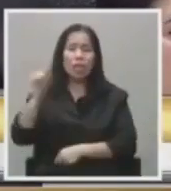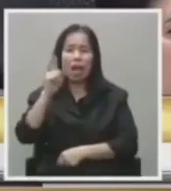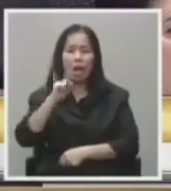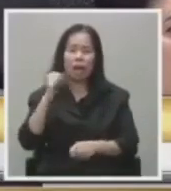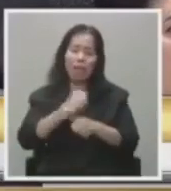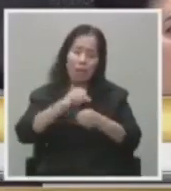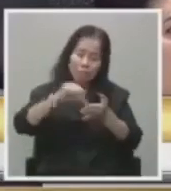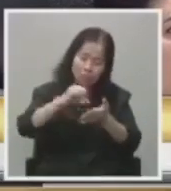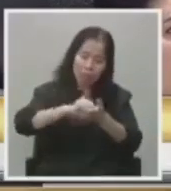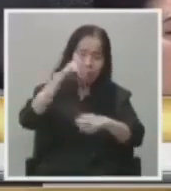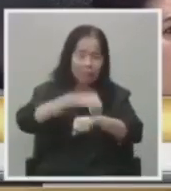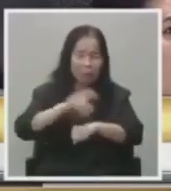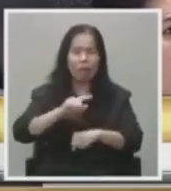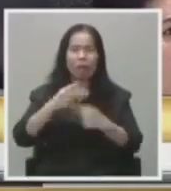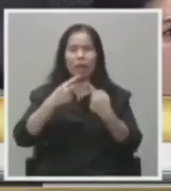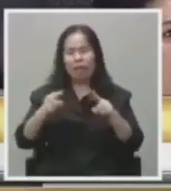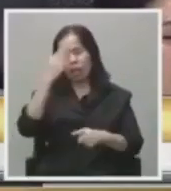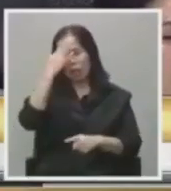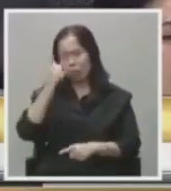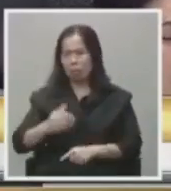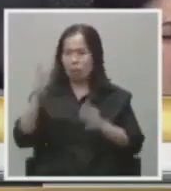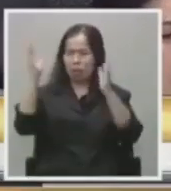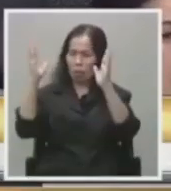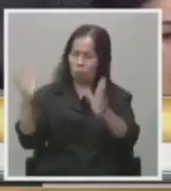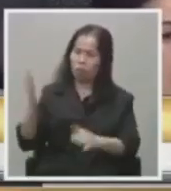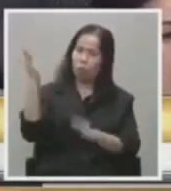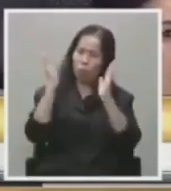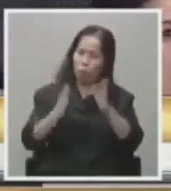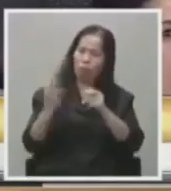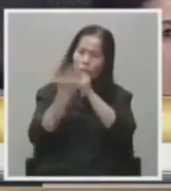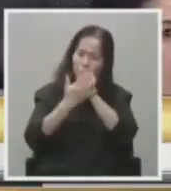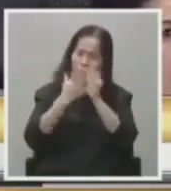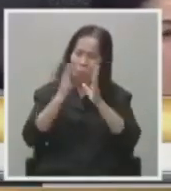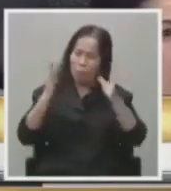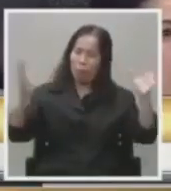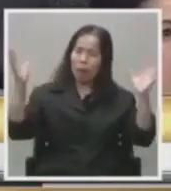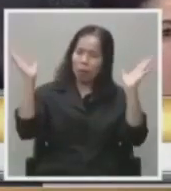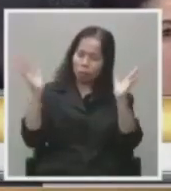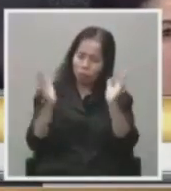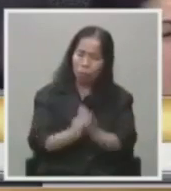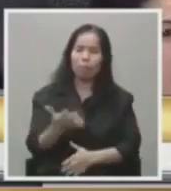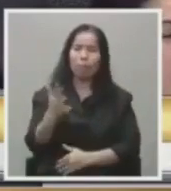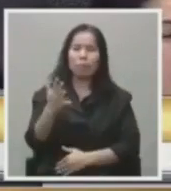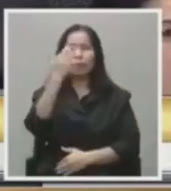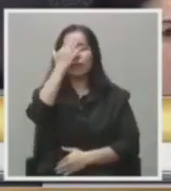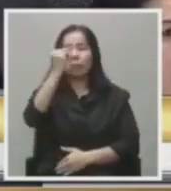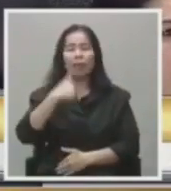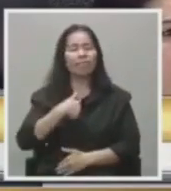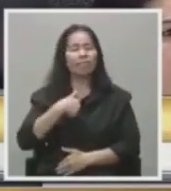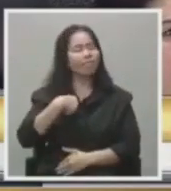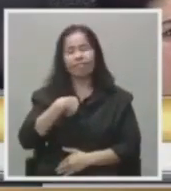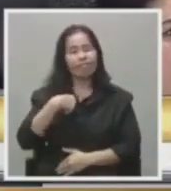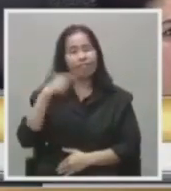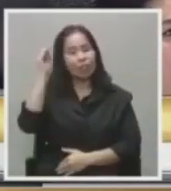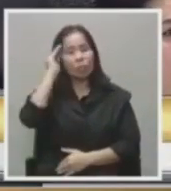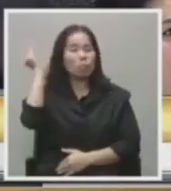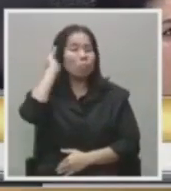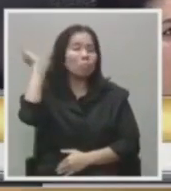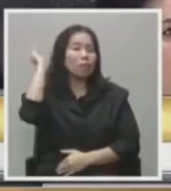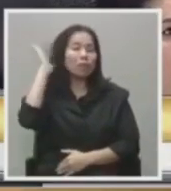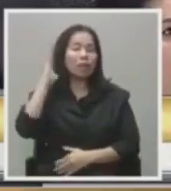ไม่เห็นอะไรมันลดลงเลยที่ท่านบริหารบ้านเมืองนี้แล้วแบบนี้ผมจะไว้ใจท่านยังไงผมจะไว้ใจยัง